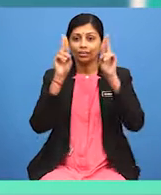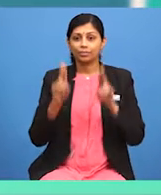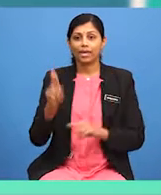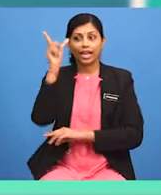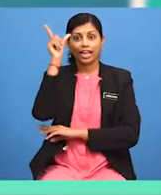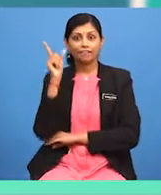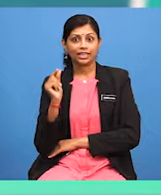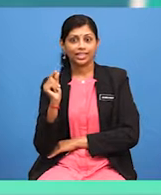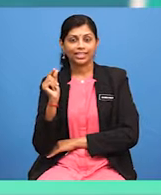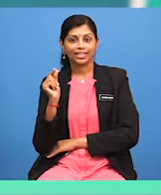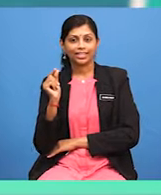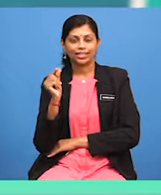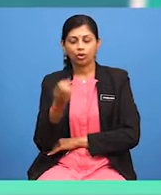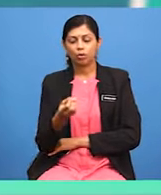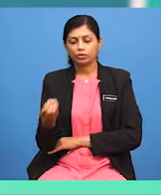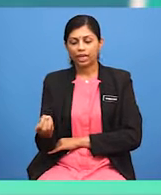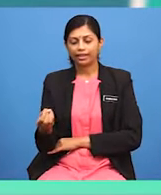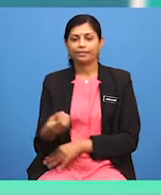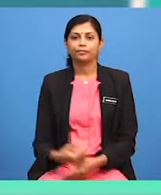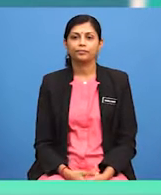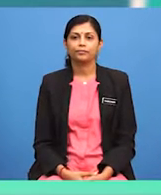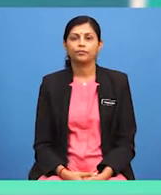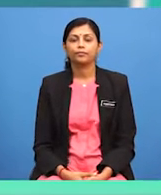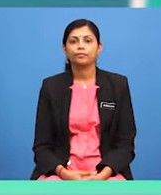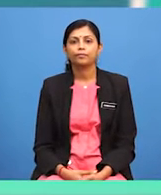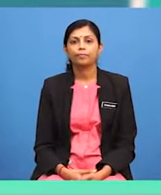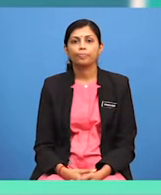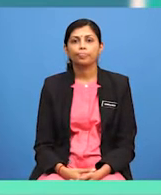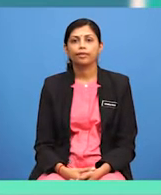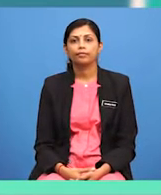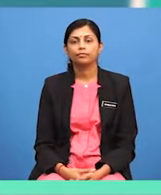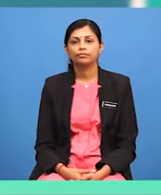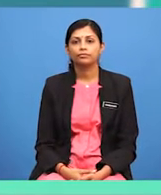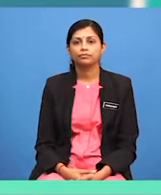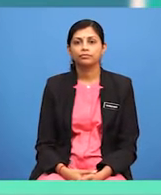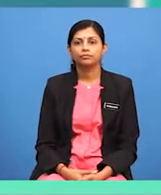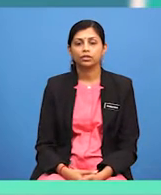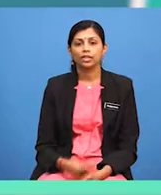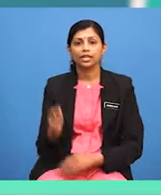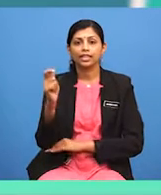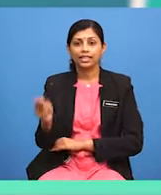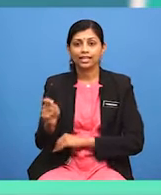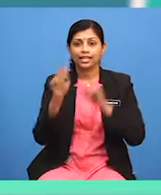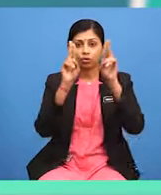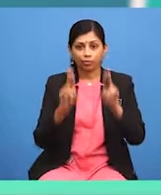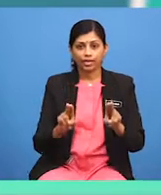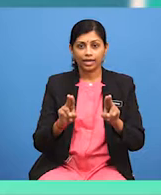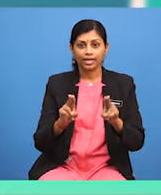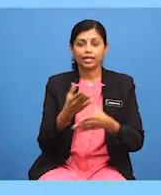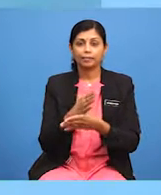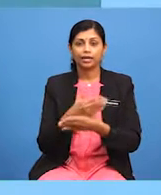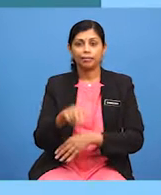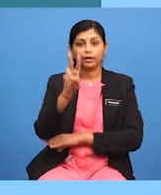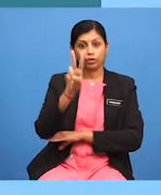iaitu tenaga keupayaan dan tenaga kinetik. Jom kita tonton video